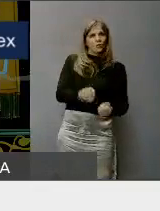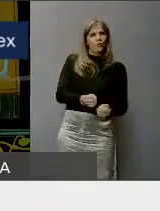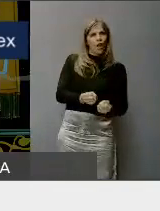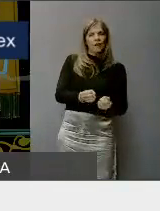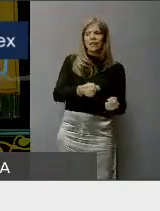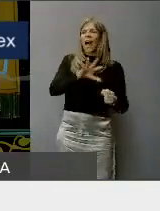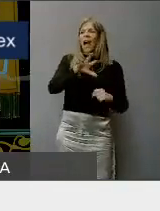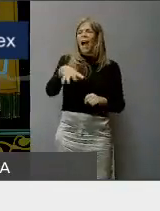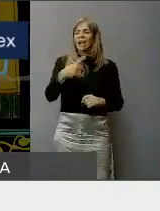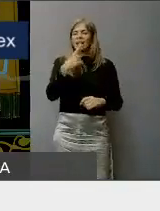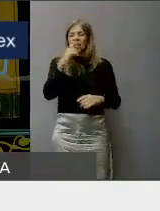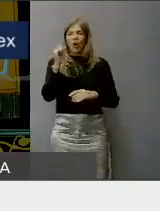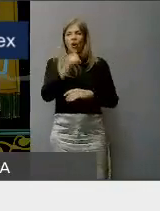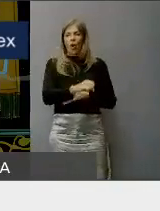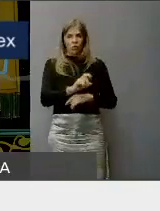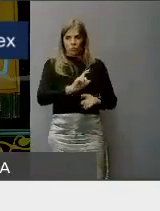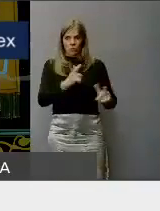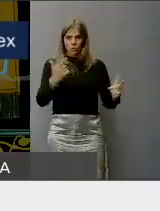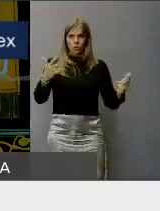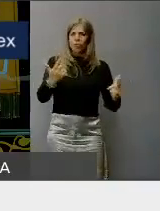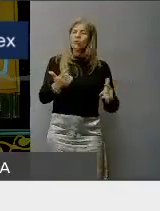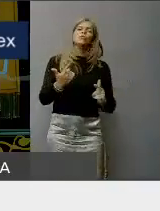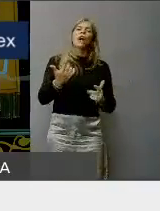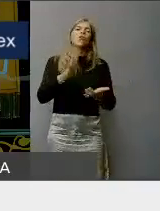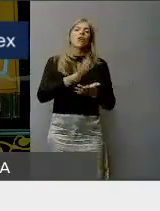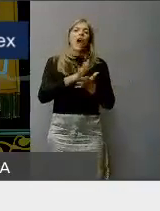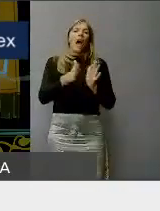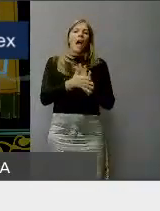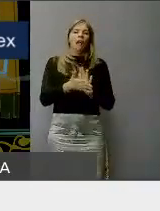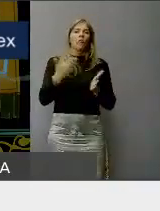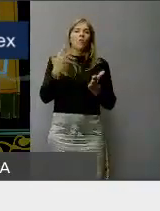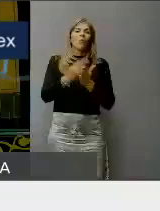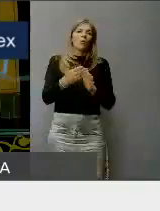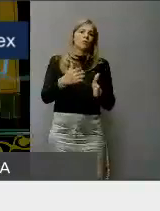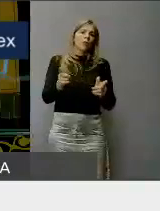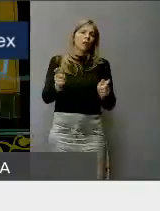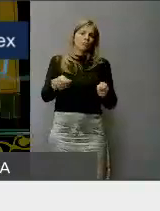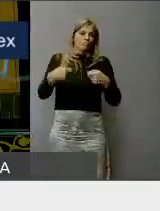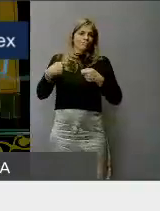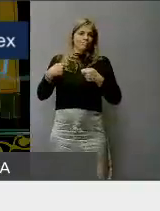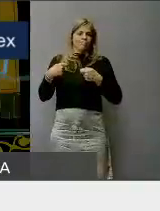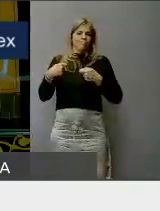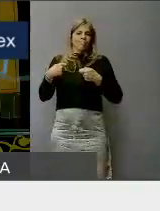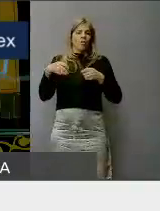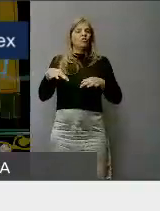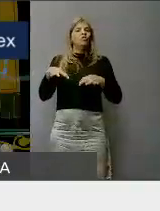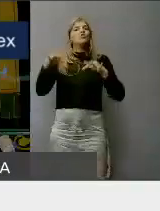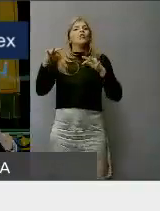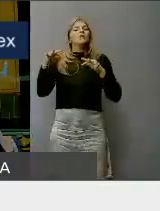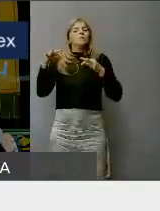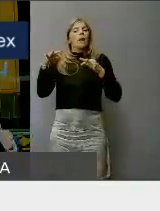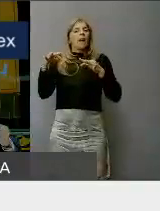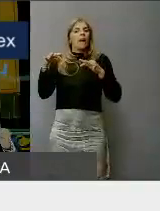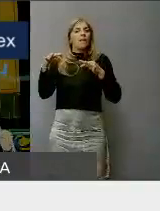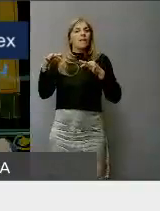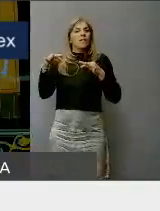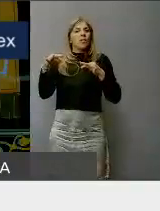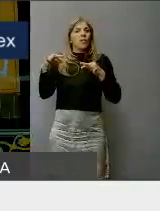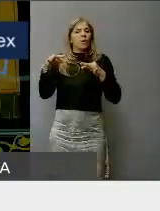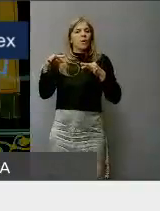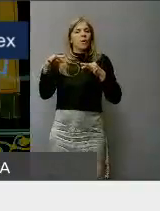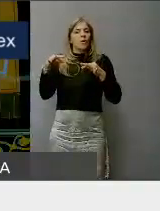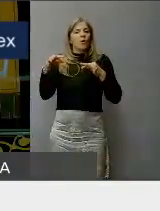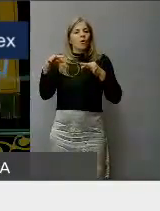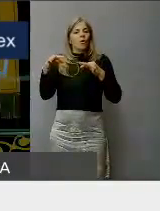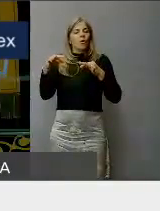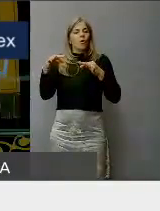la contrarietà l'atto viene il documento viene ritirato e chiedo viene viene ritirato dal consiglio e lo